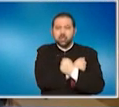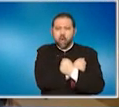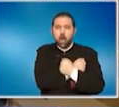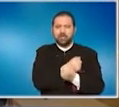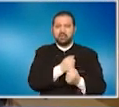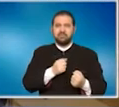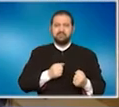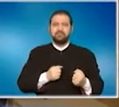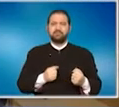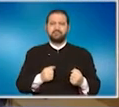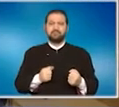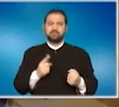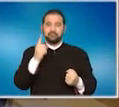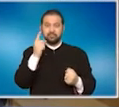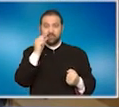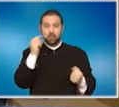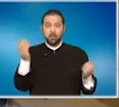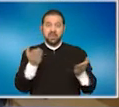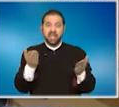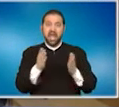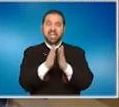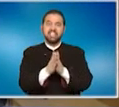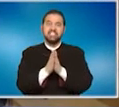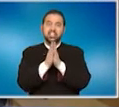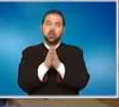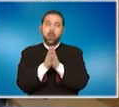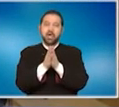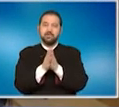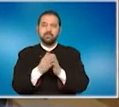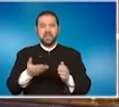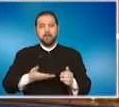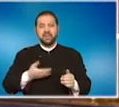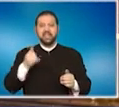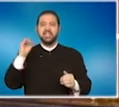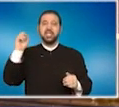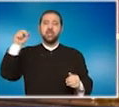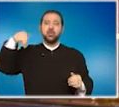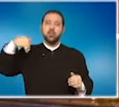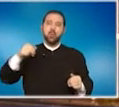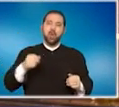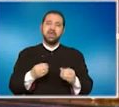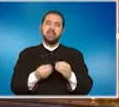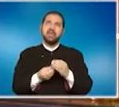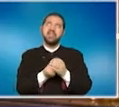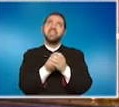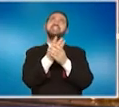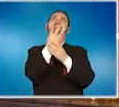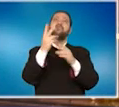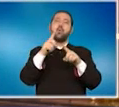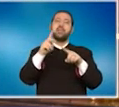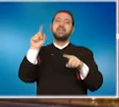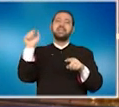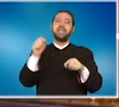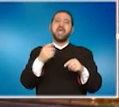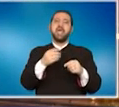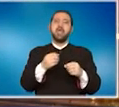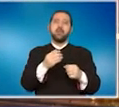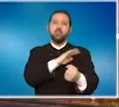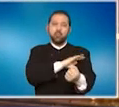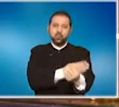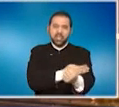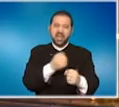firesc. Știm că de aici se poate înainta la ceea ce numim noi dragoste